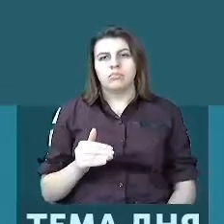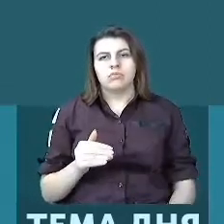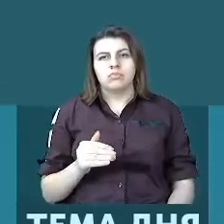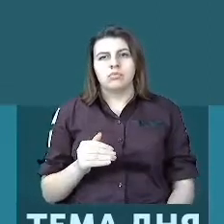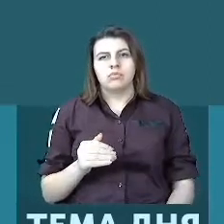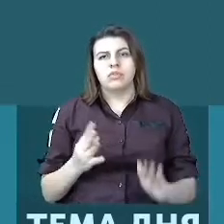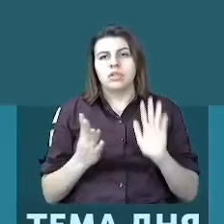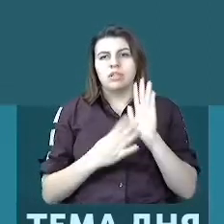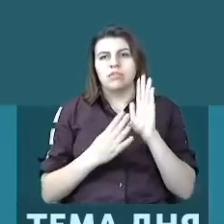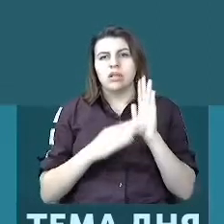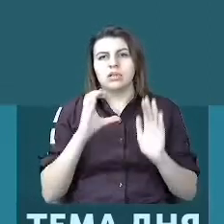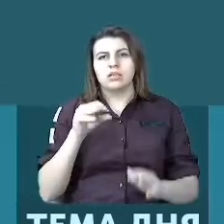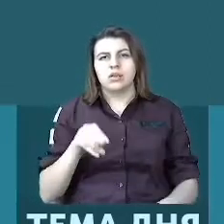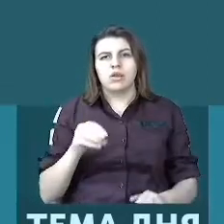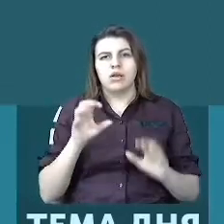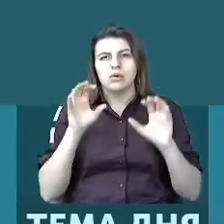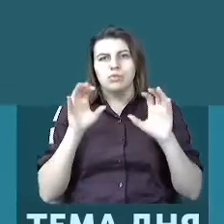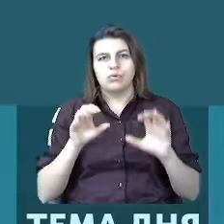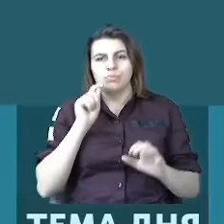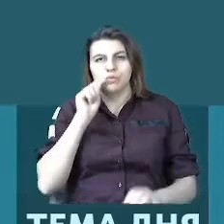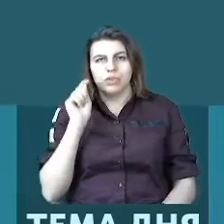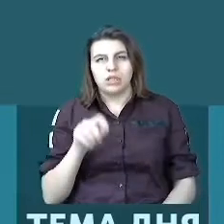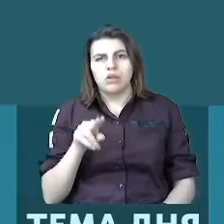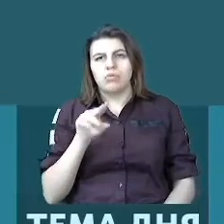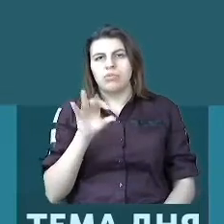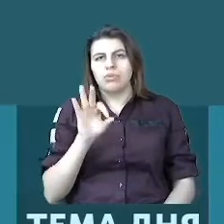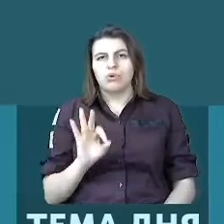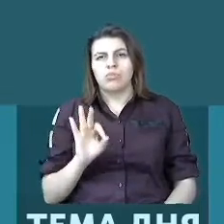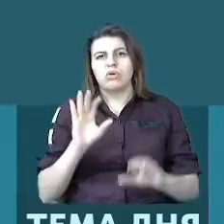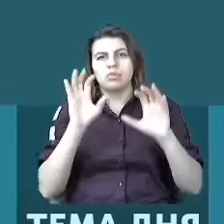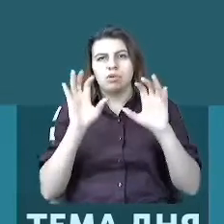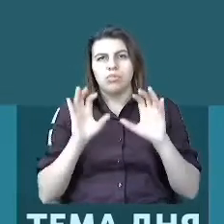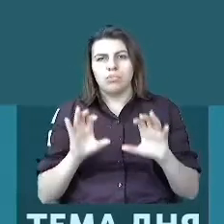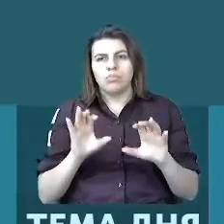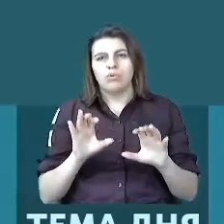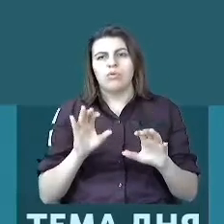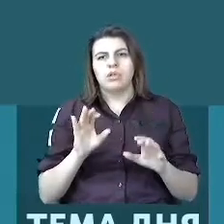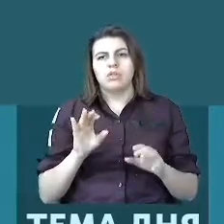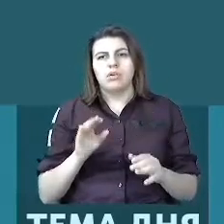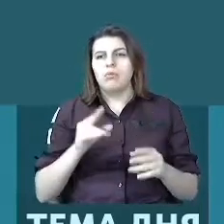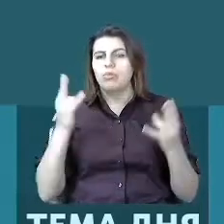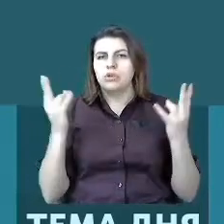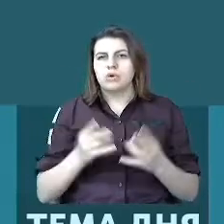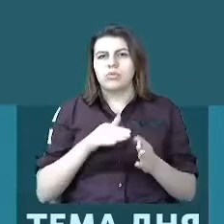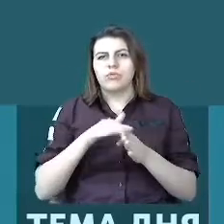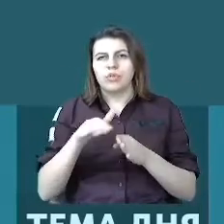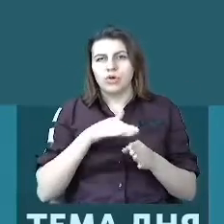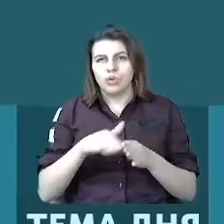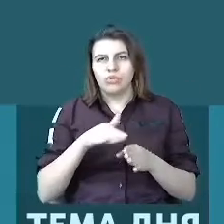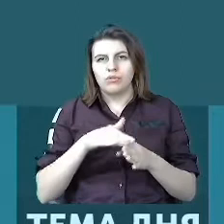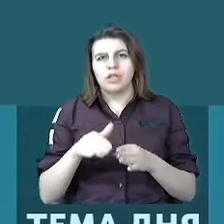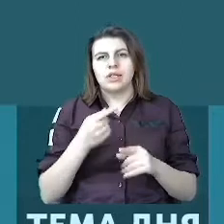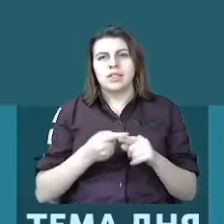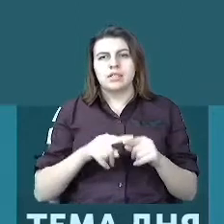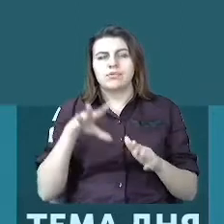9 стаття Конституції про закони, які ратифіковані Україною, потрібно їх виконувати. Це в тому числі